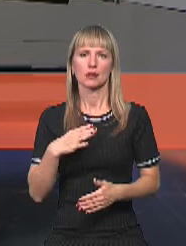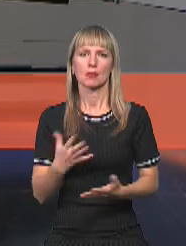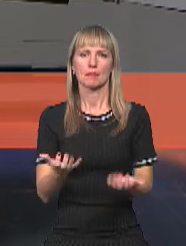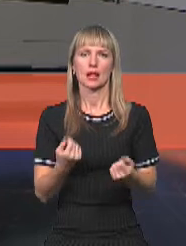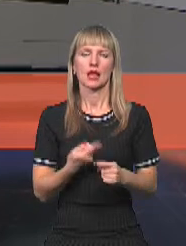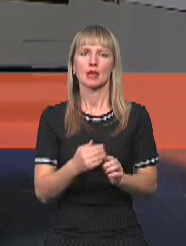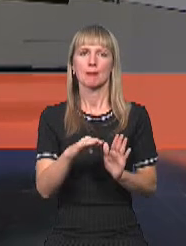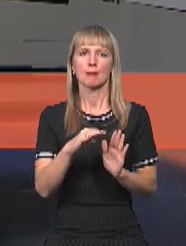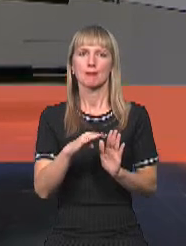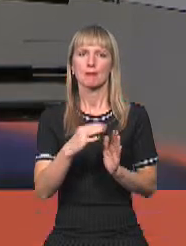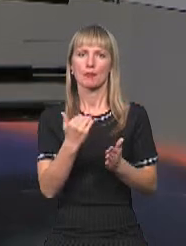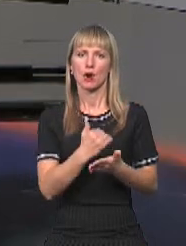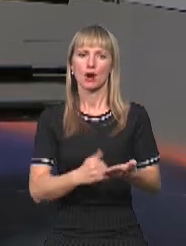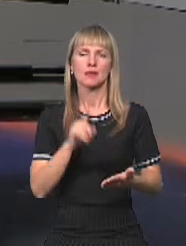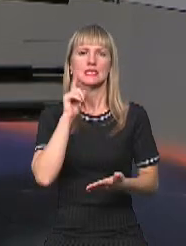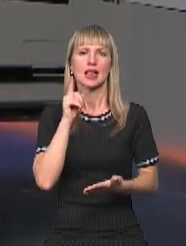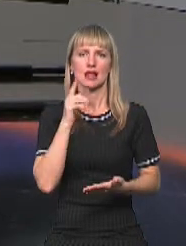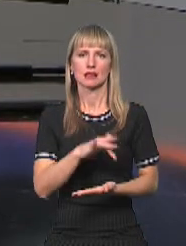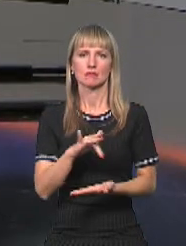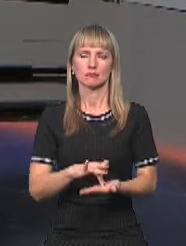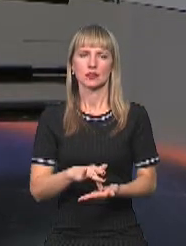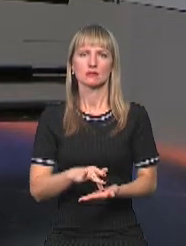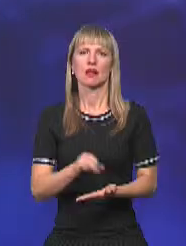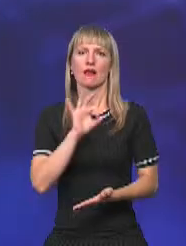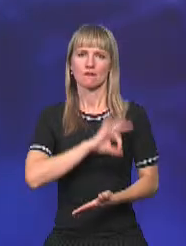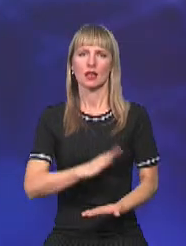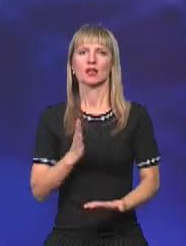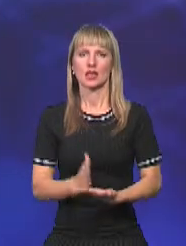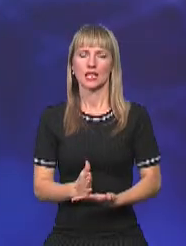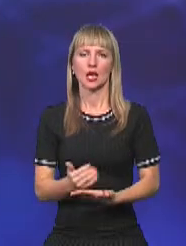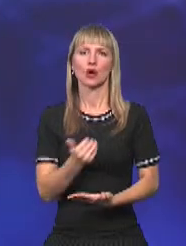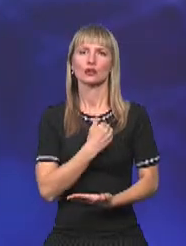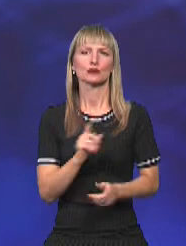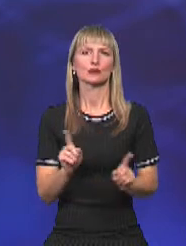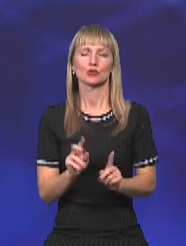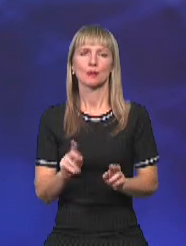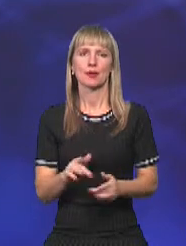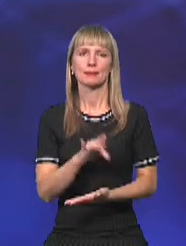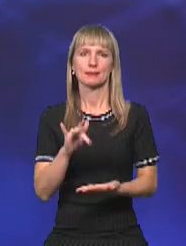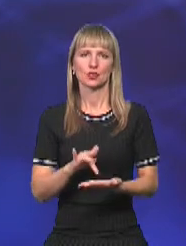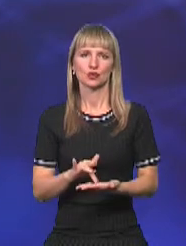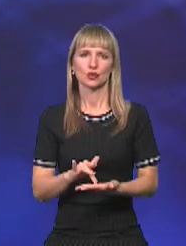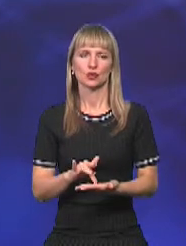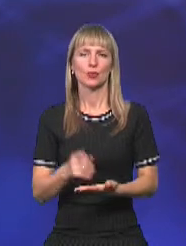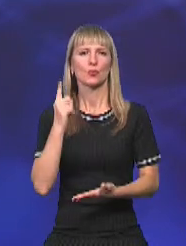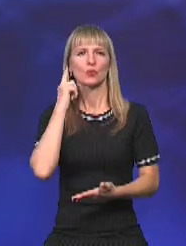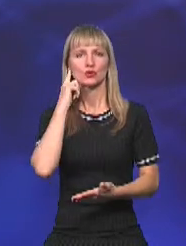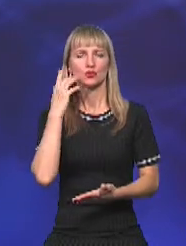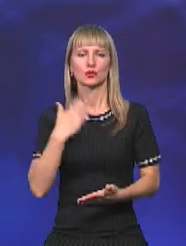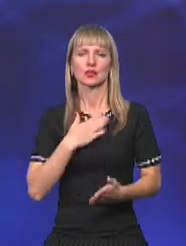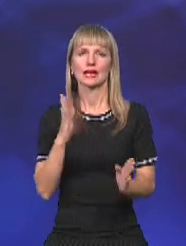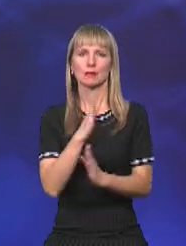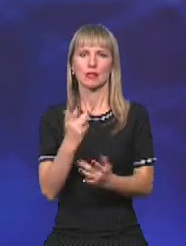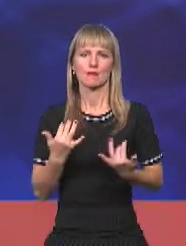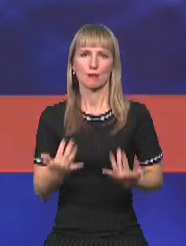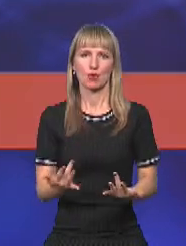програма «Зелене місто». Тобто, ефект є. Так само ми хочемо, щоб місто і почуло наші кліматичні